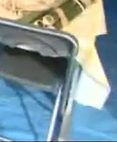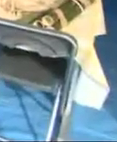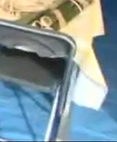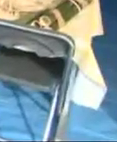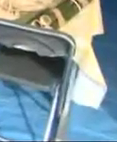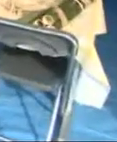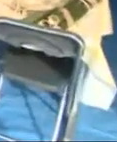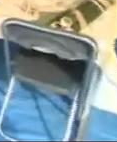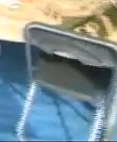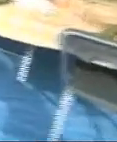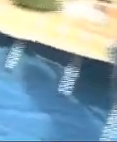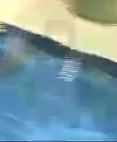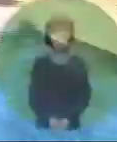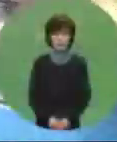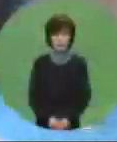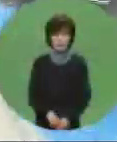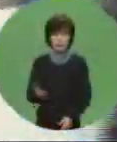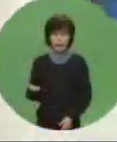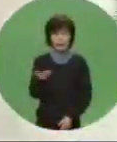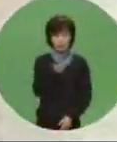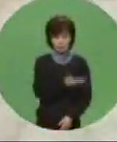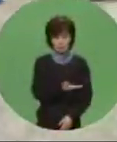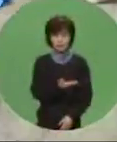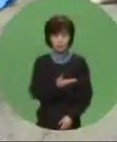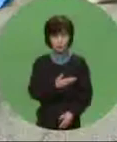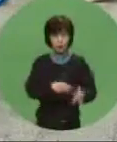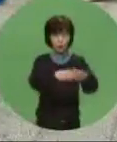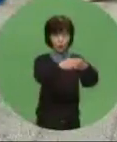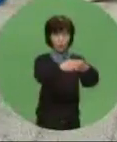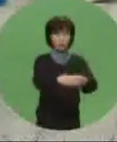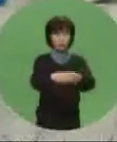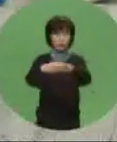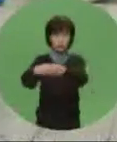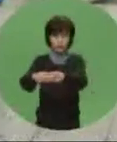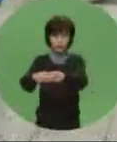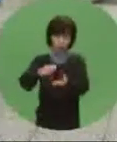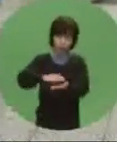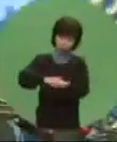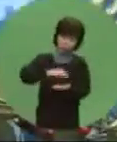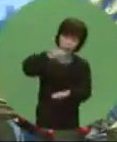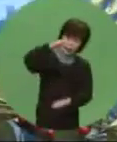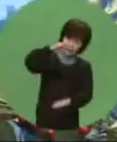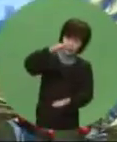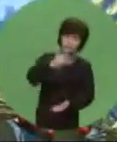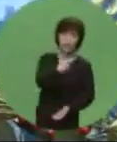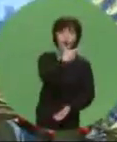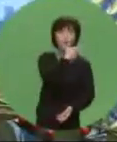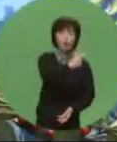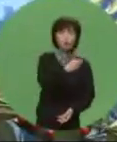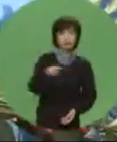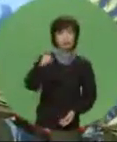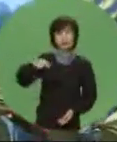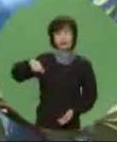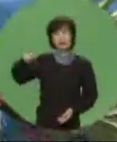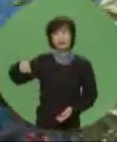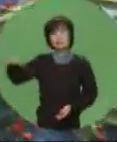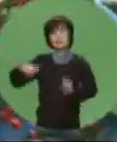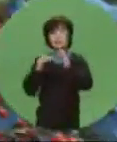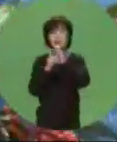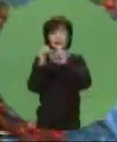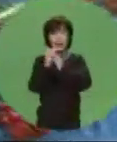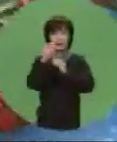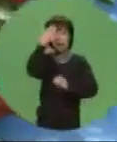そしていよいよ植え込みです。長さがおよそ60センチもある大きな竹と、若